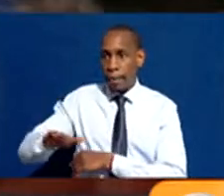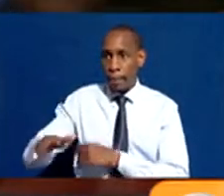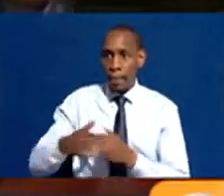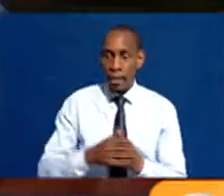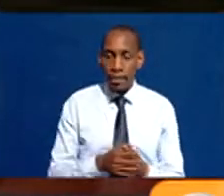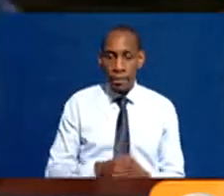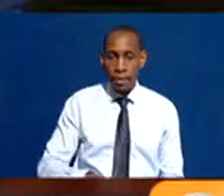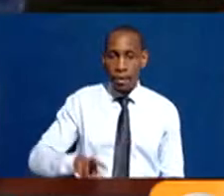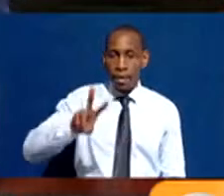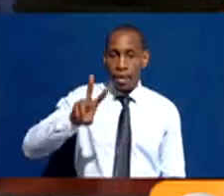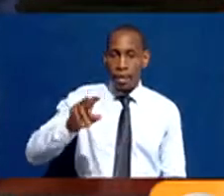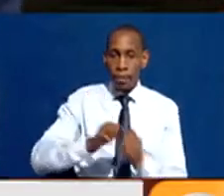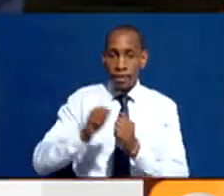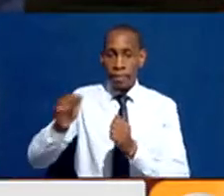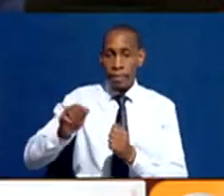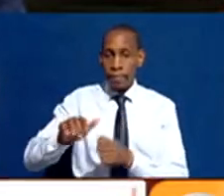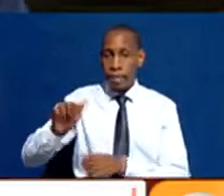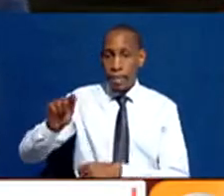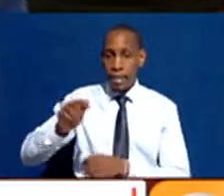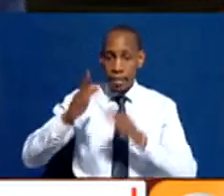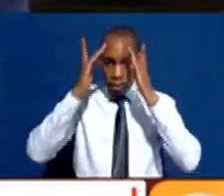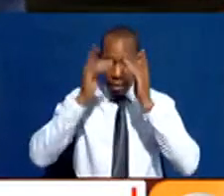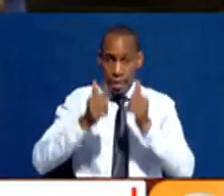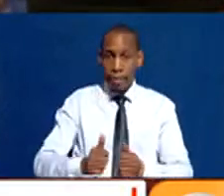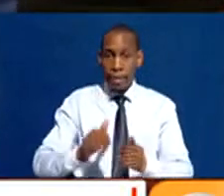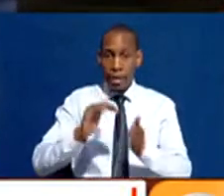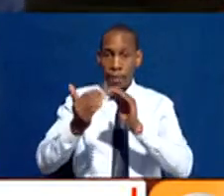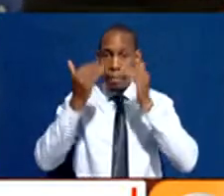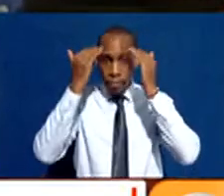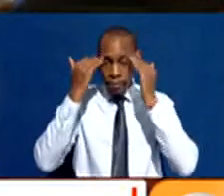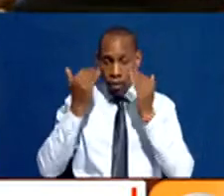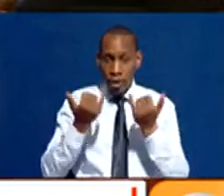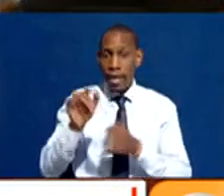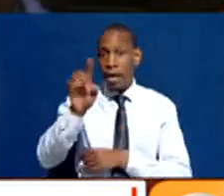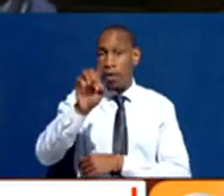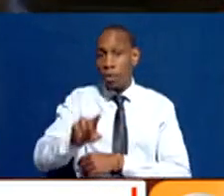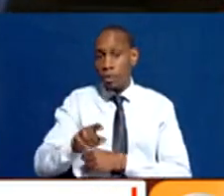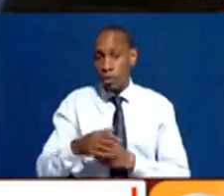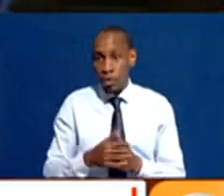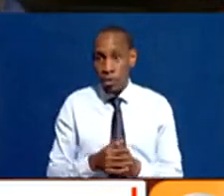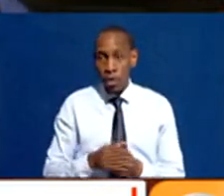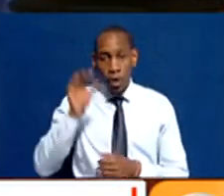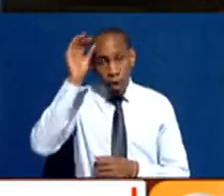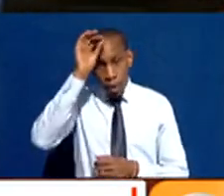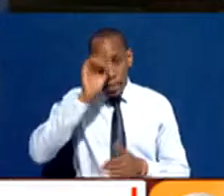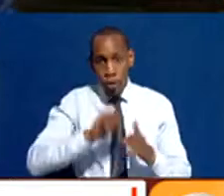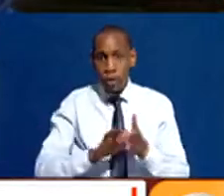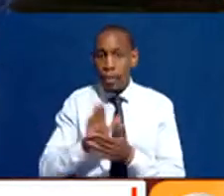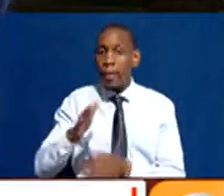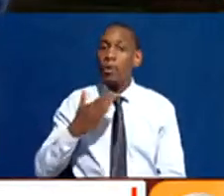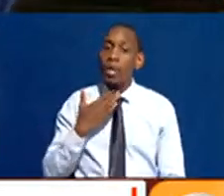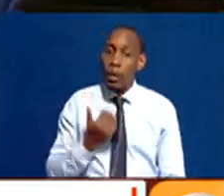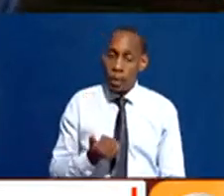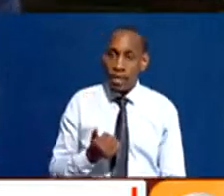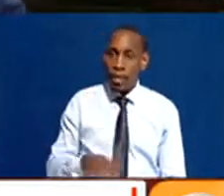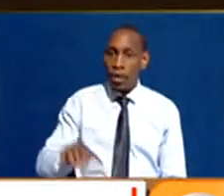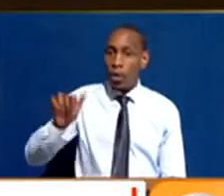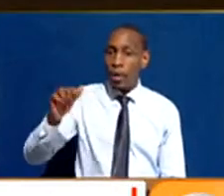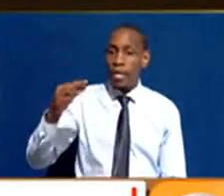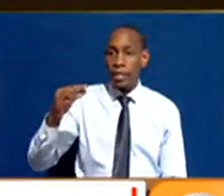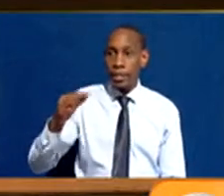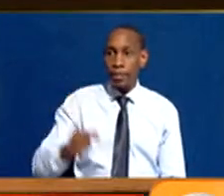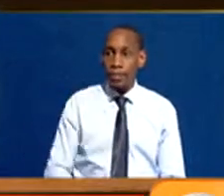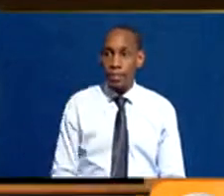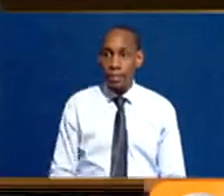Act has not been ruled on by the courts. And therefore, what is this opinion that you are seeking from Attorney General?